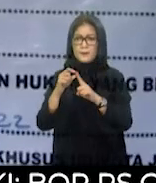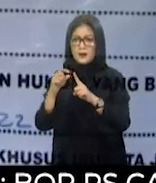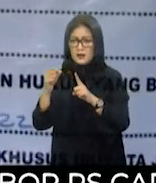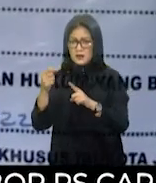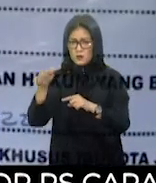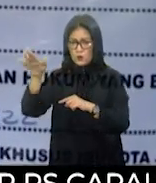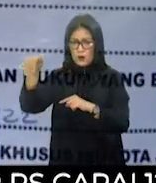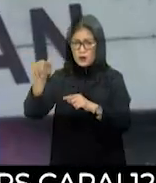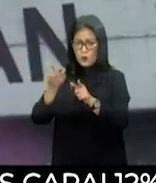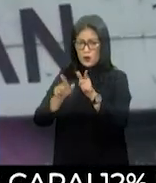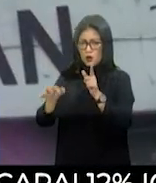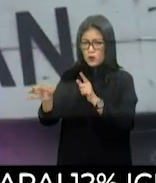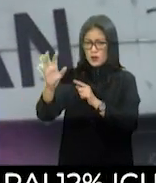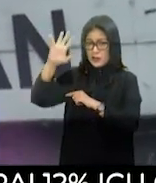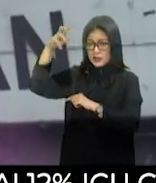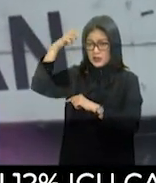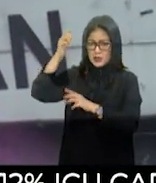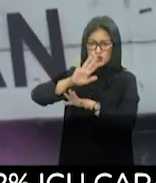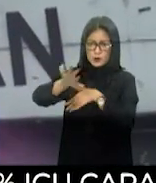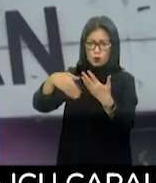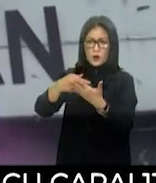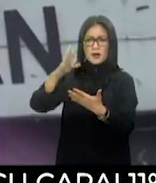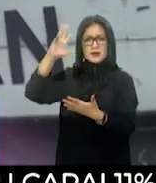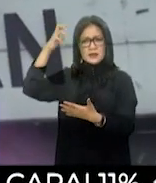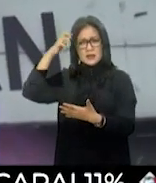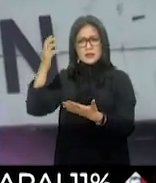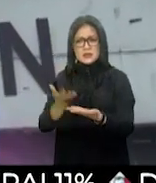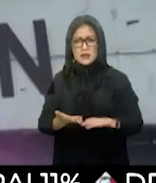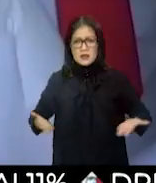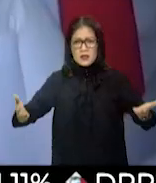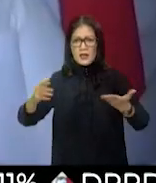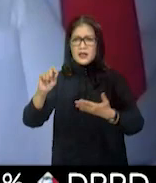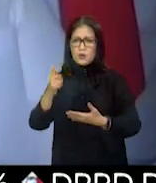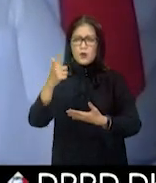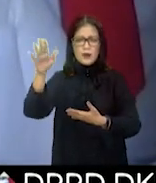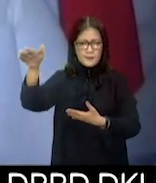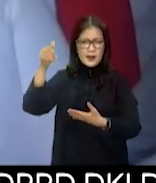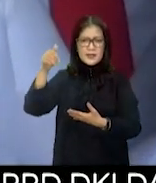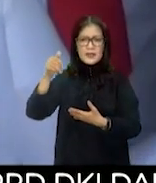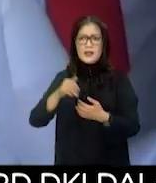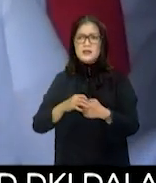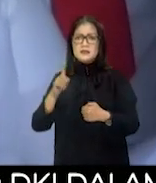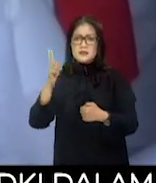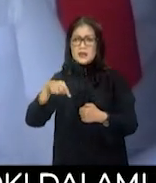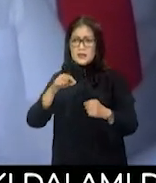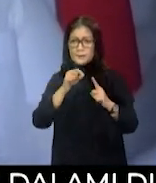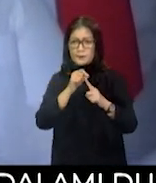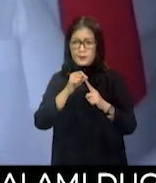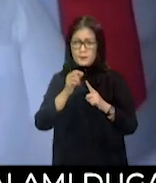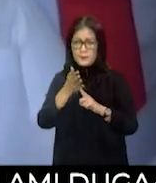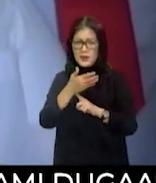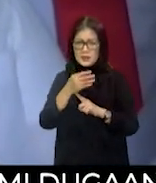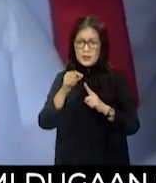Walikota Kepala Dinas Citata serta Kepala Dinas Lingkungan Hidup Sementara itu ketua bidang keagamaan partai perindo Abdul Kholik Ahmad menilai